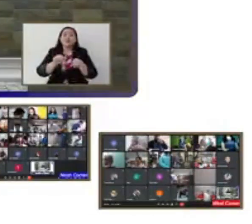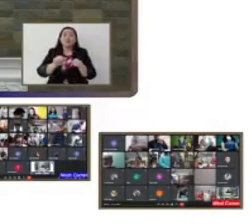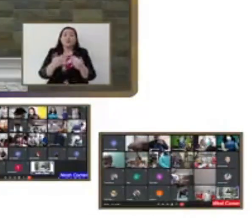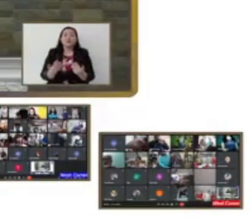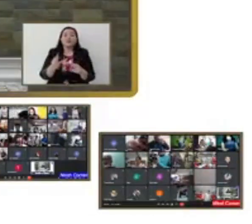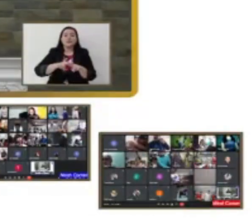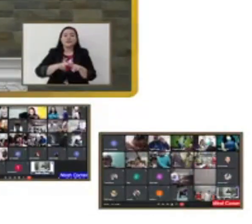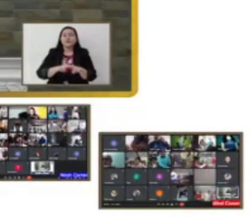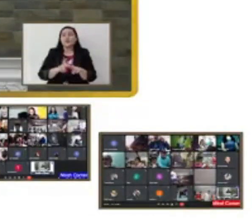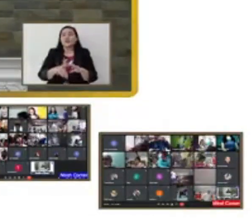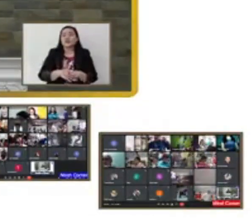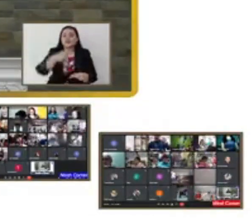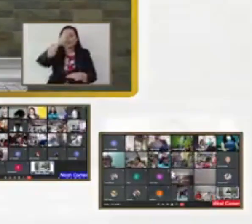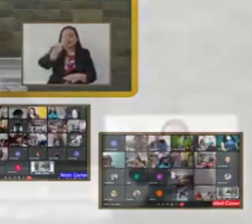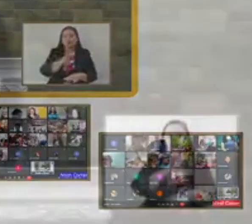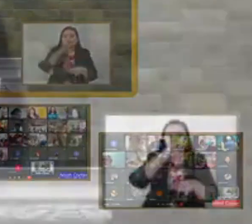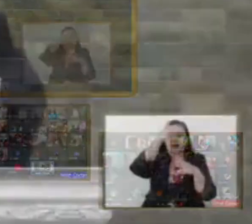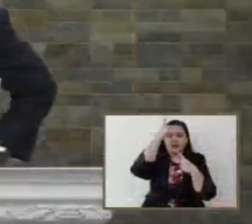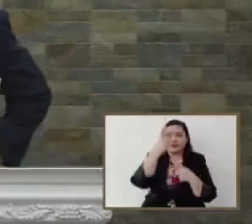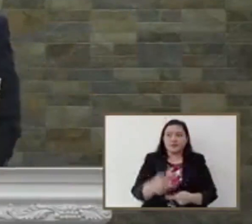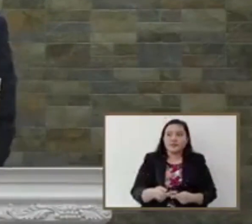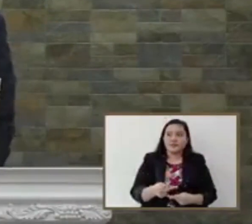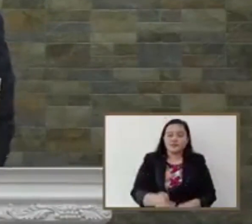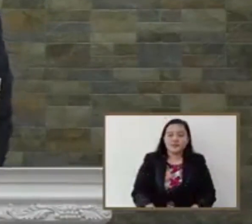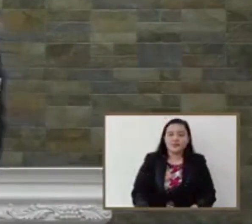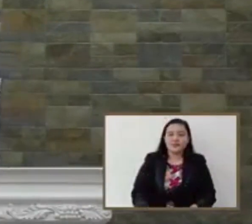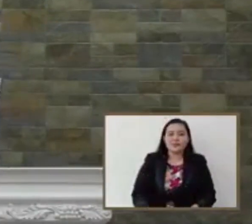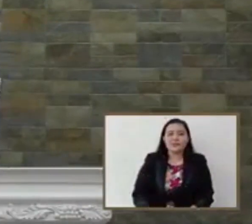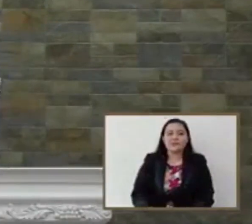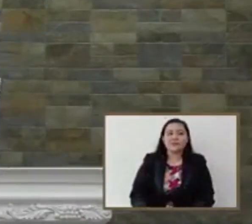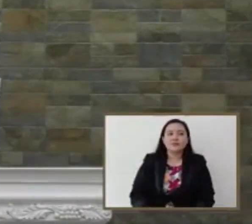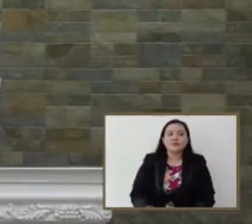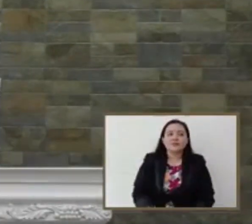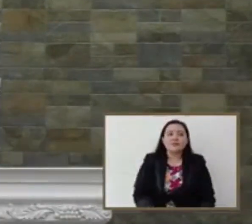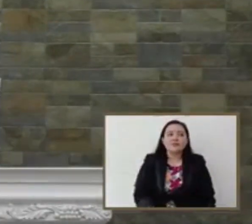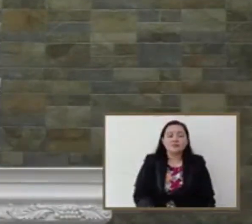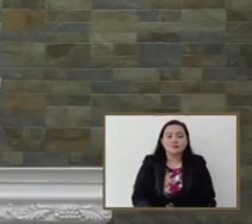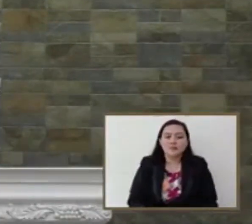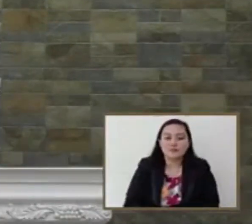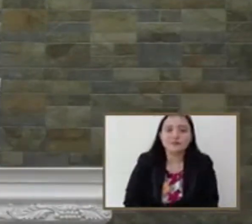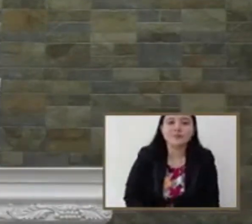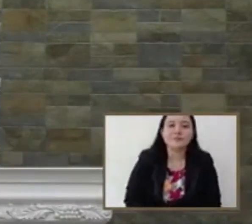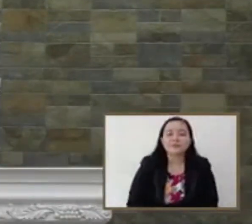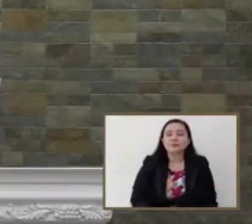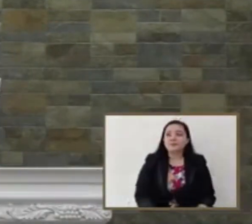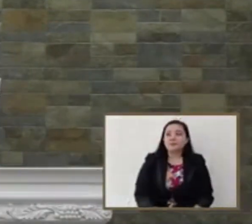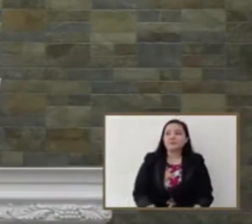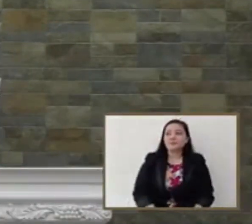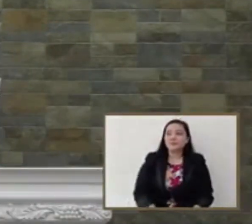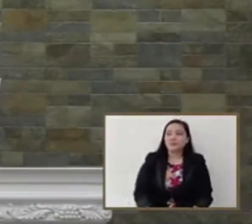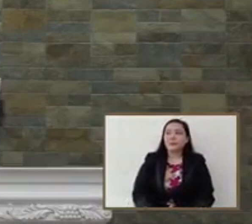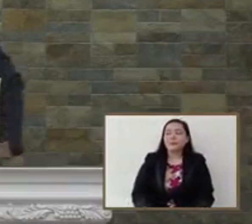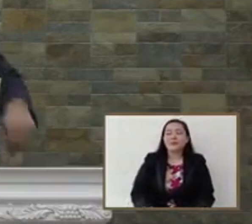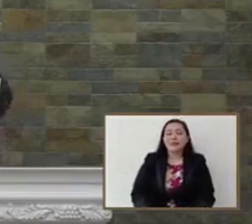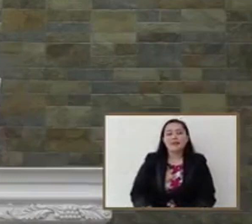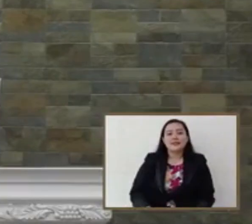the presence of our God. All right. Ito po ay bahagi ng ating series